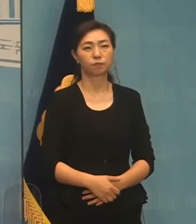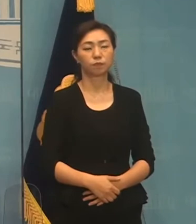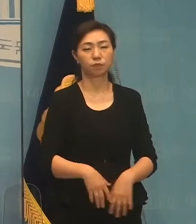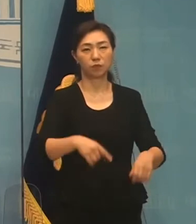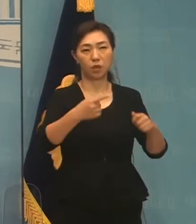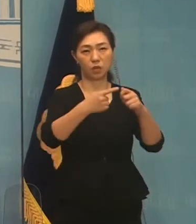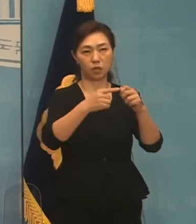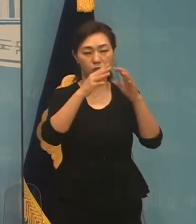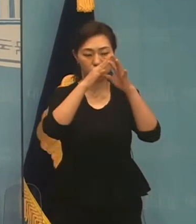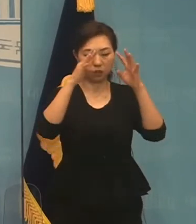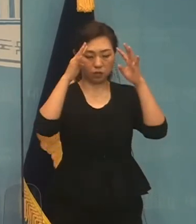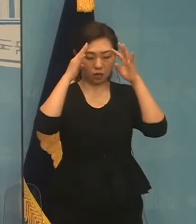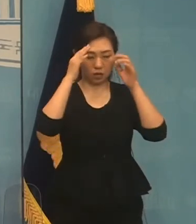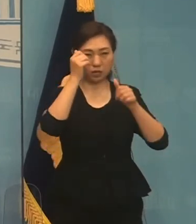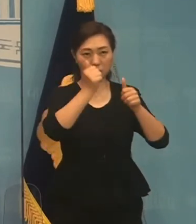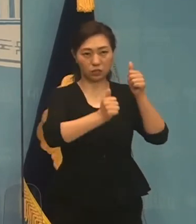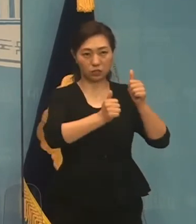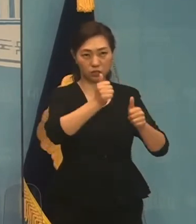수능 시험